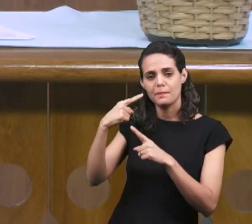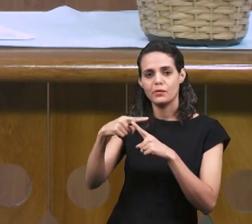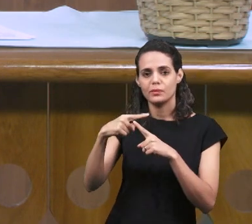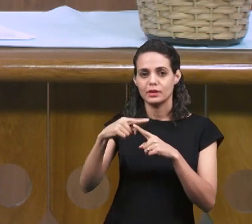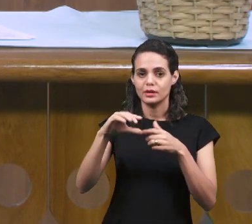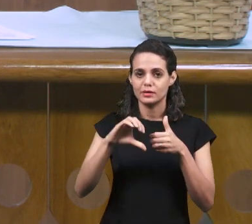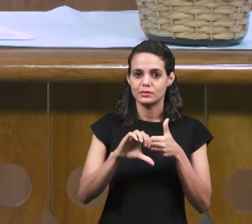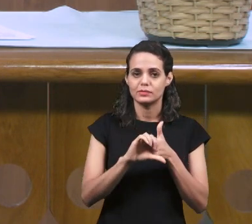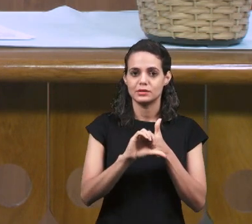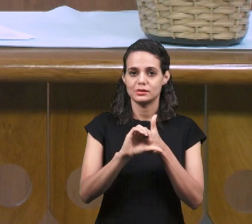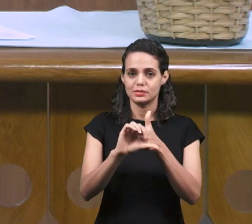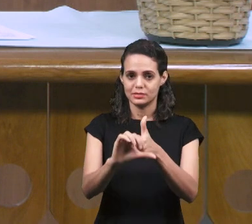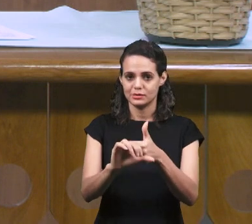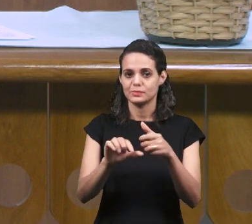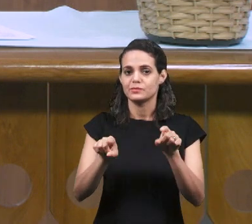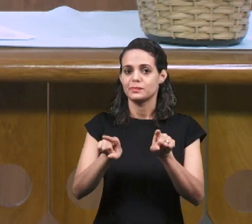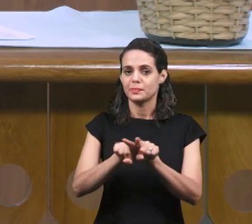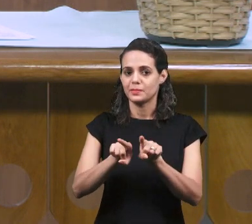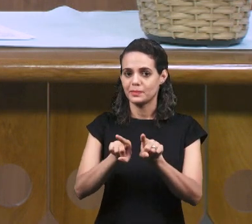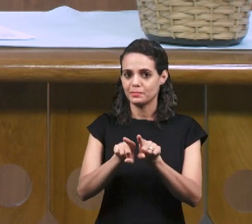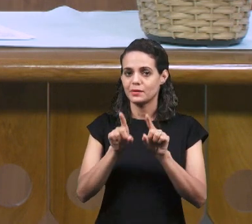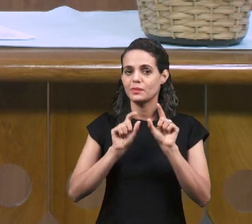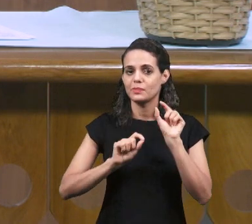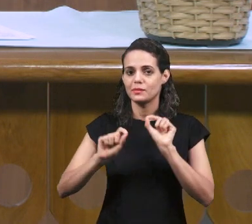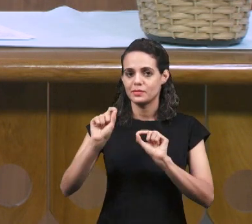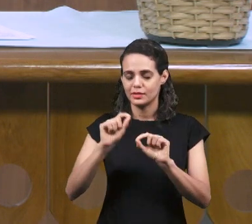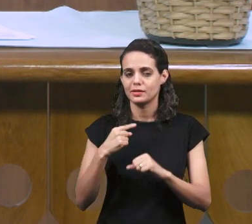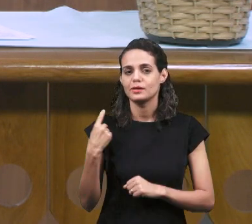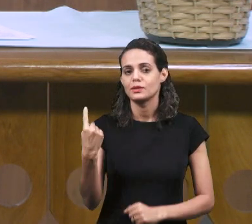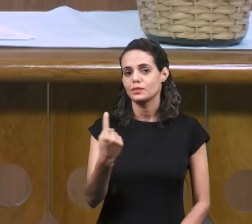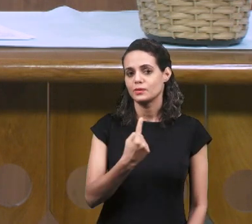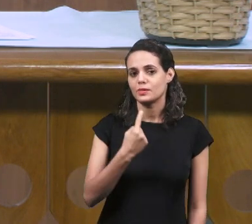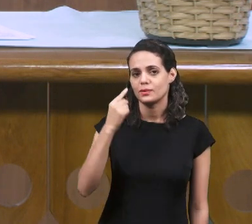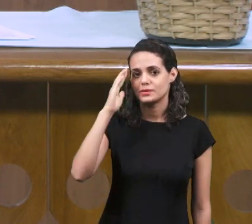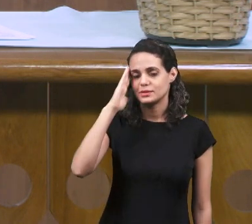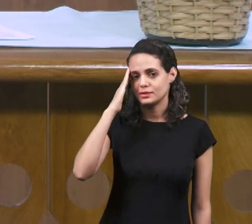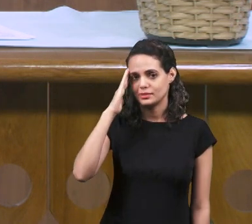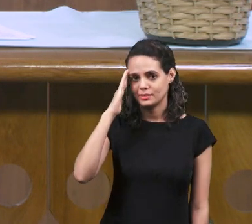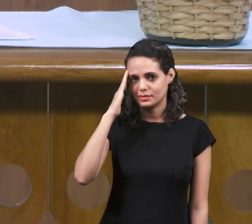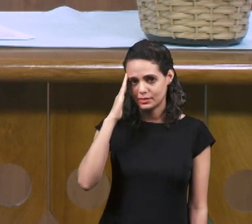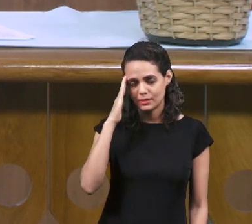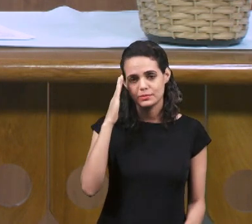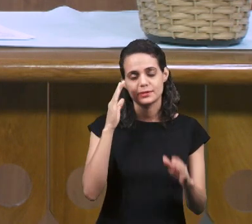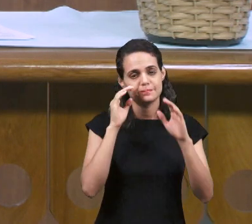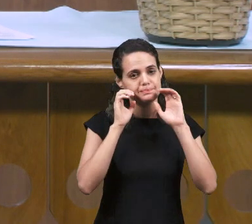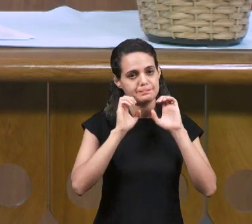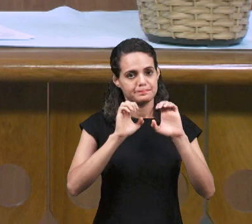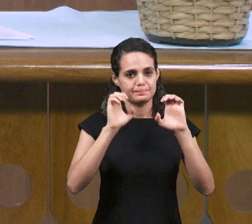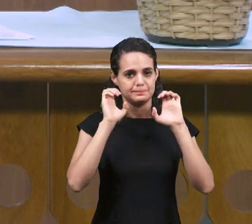Oublié du christianisme et même de ceux que nous comprenons comme l'Évangile.